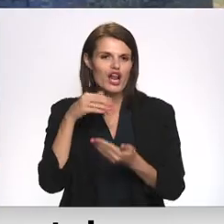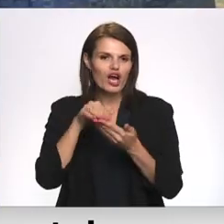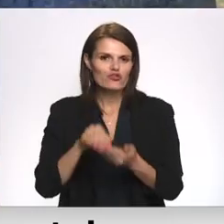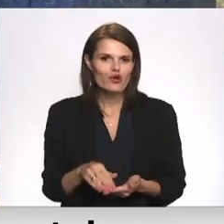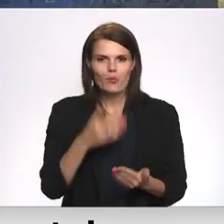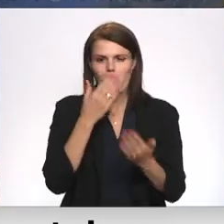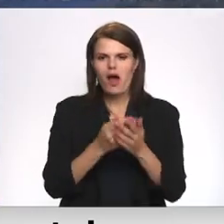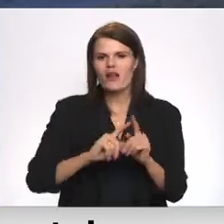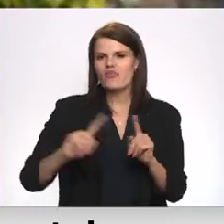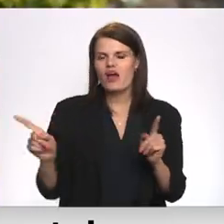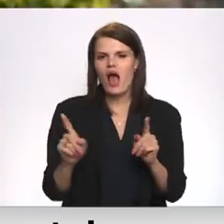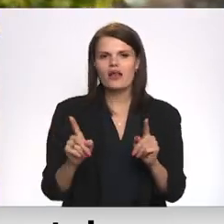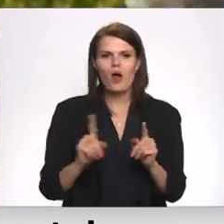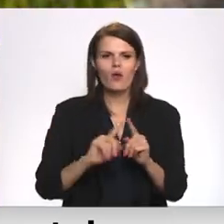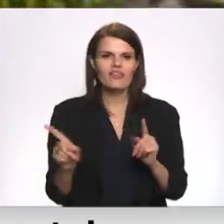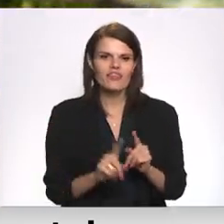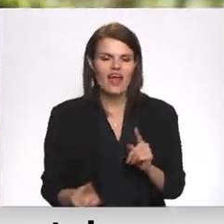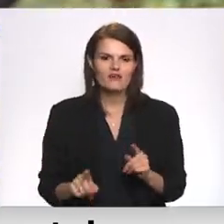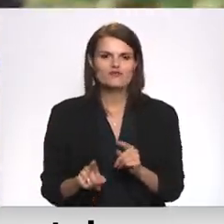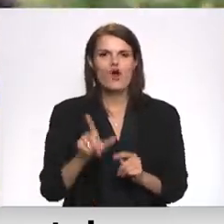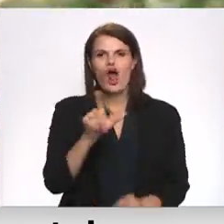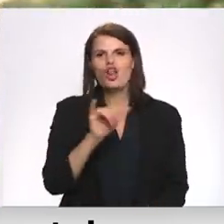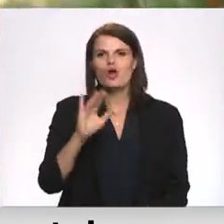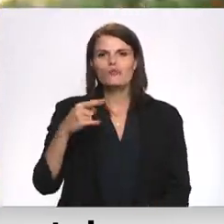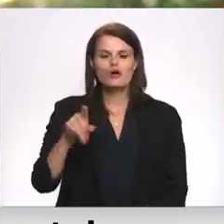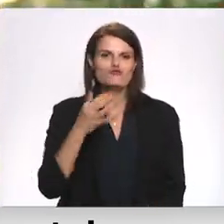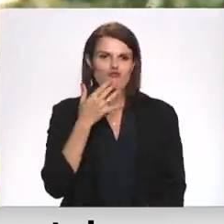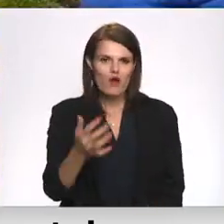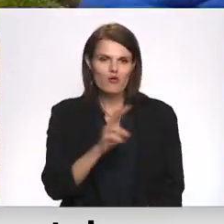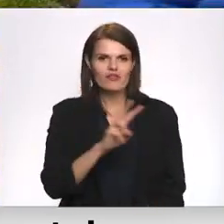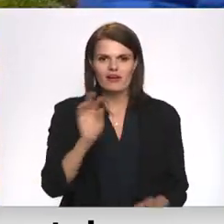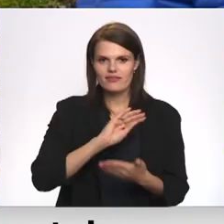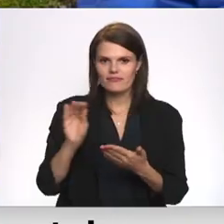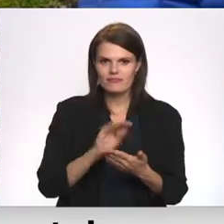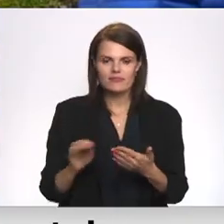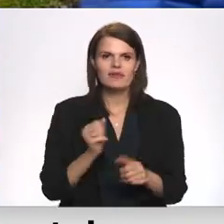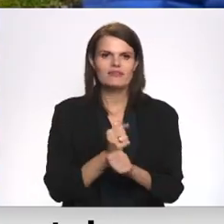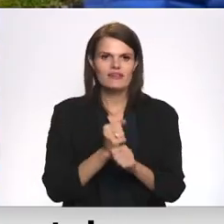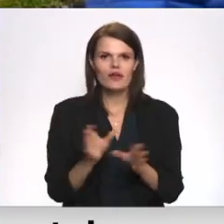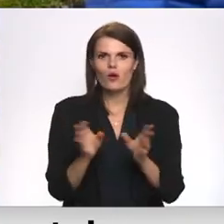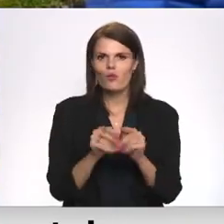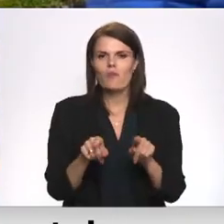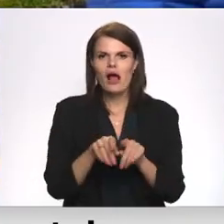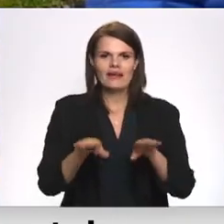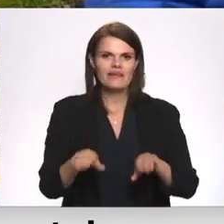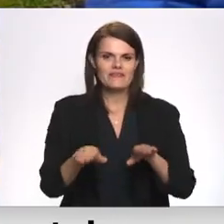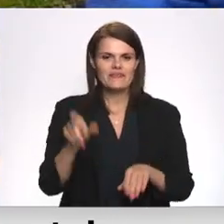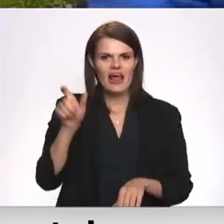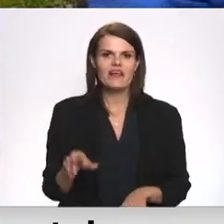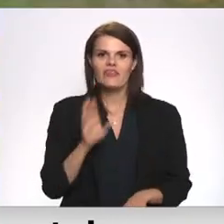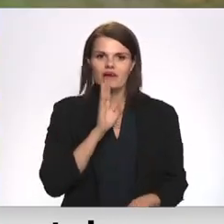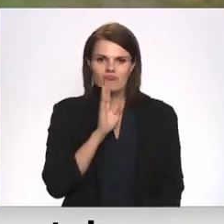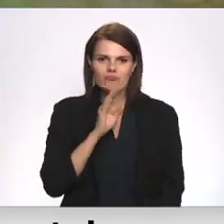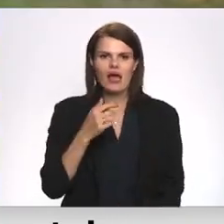tekstu lībiešu valodā, kas atrodams uz kapakmeņa. Kopā ar pētniecēm darbojas vietējā Baiba Šūcāne. Pārzinu visu